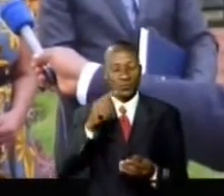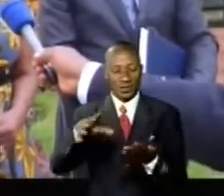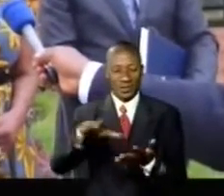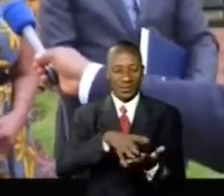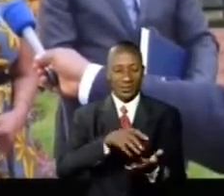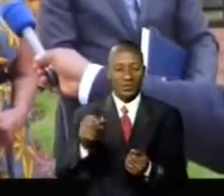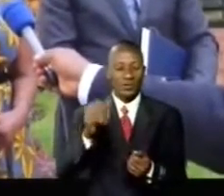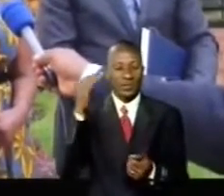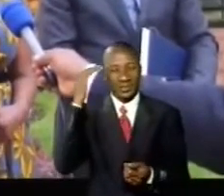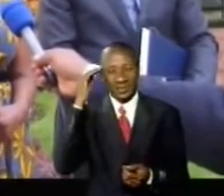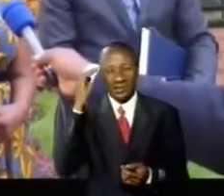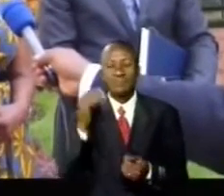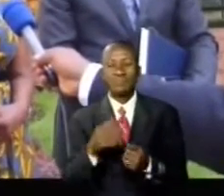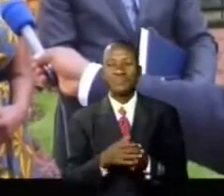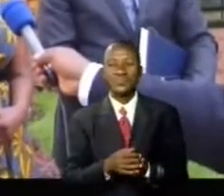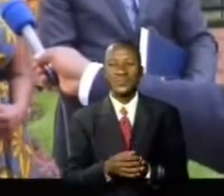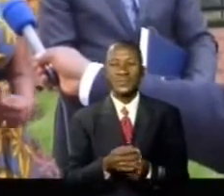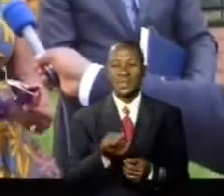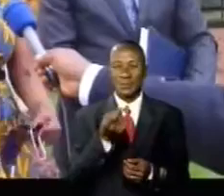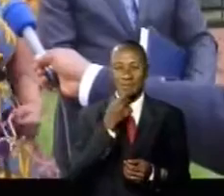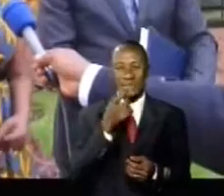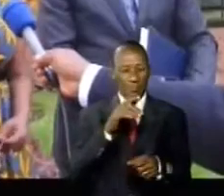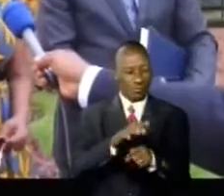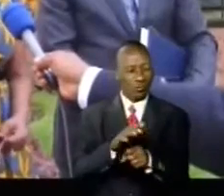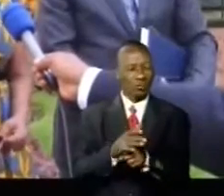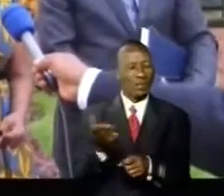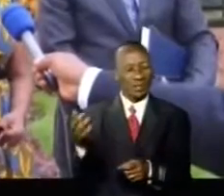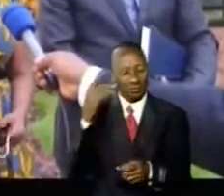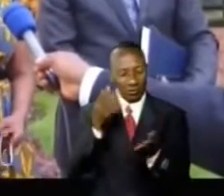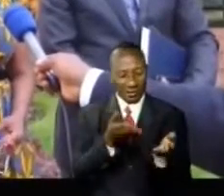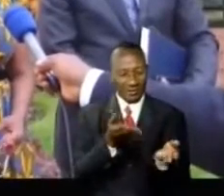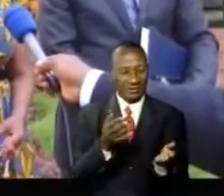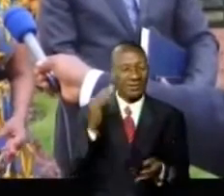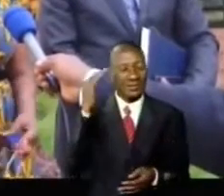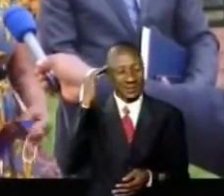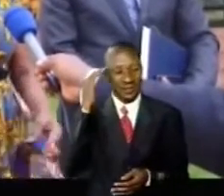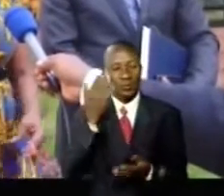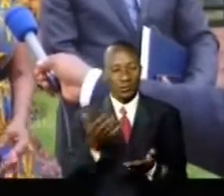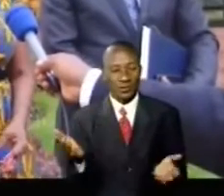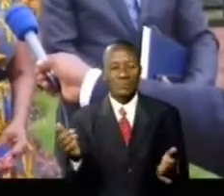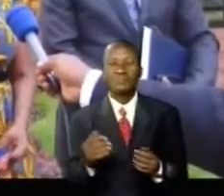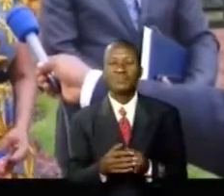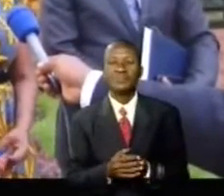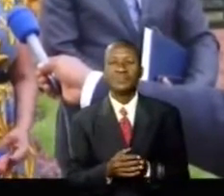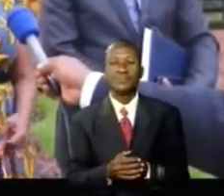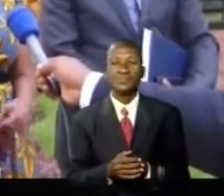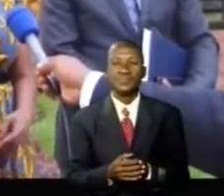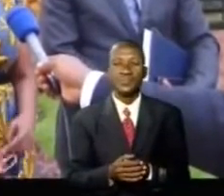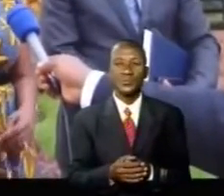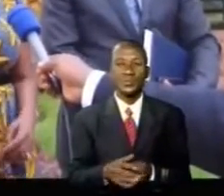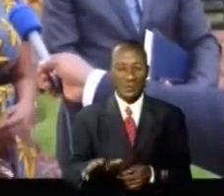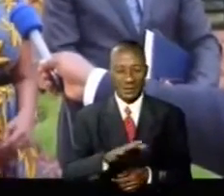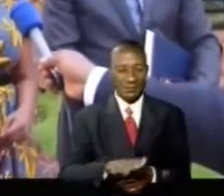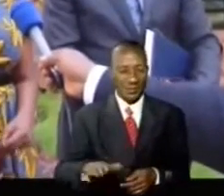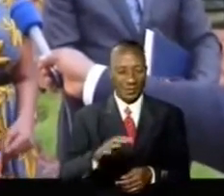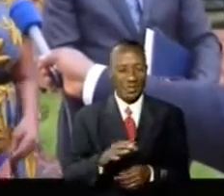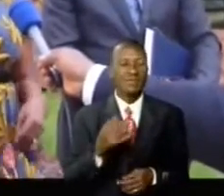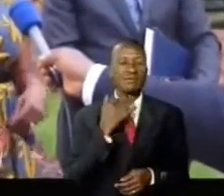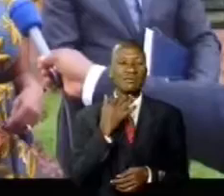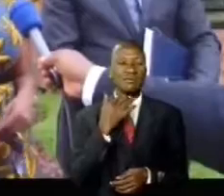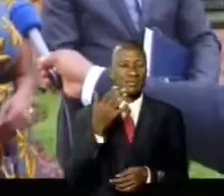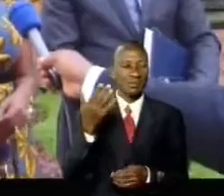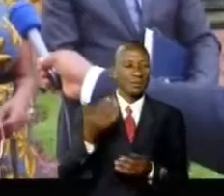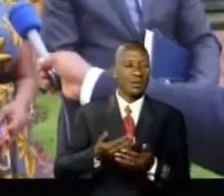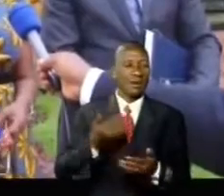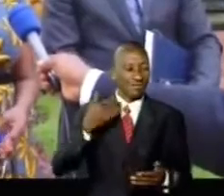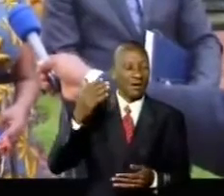les traitements contre les ARV, contre le sida. Et pourquoi? Parce que les pays occidentaux, les pays riches avaient